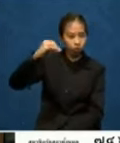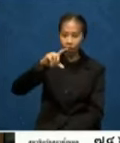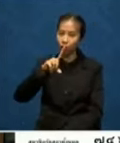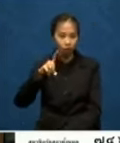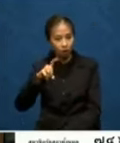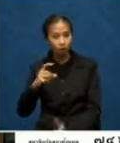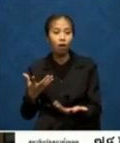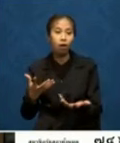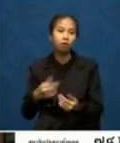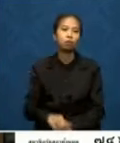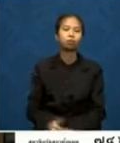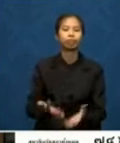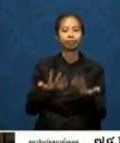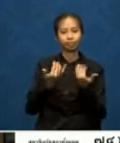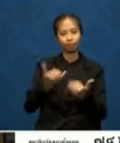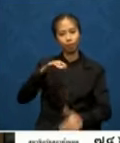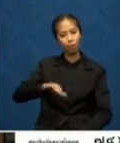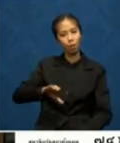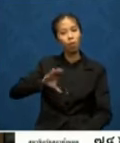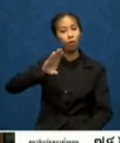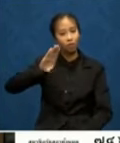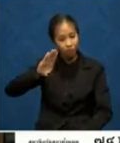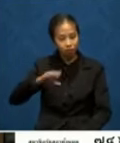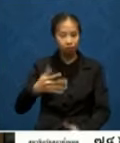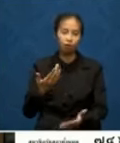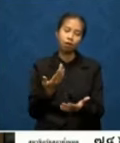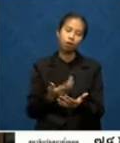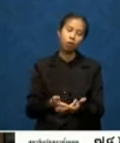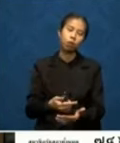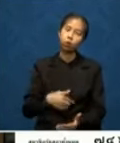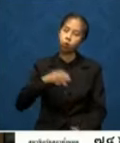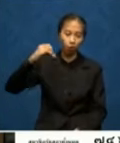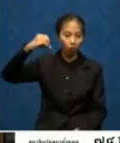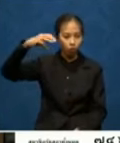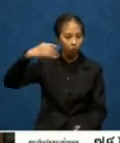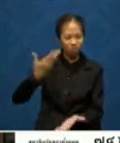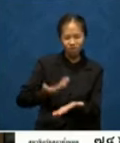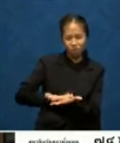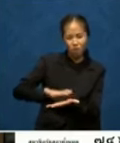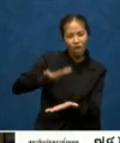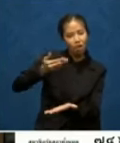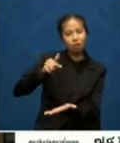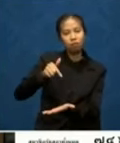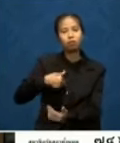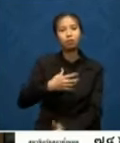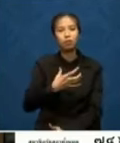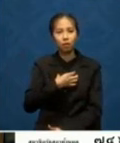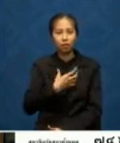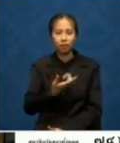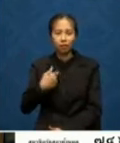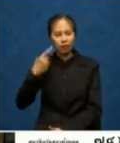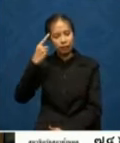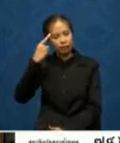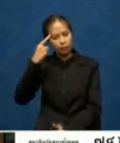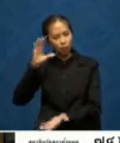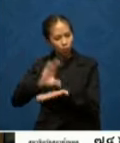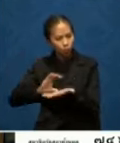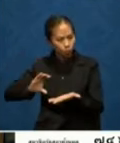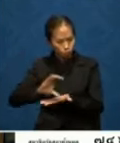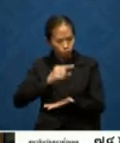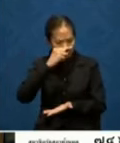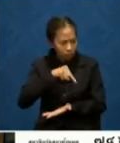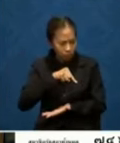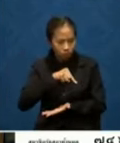เพราะฉะนันวันนี้นักธุรกิจ นักลงทุนเจอค่าไฟแพงครัทประทานทบทวนการลงทุนภายในประทาน